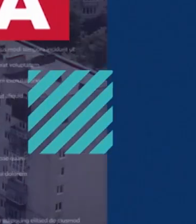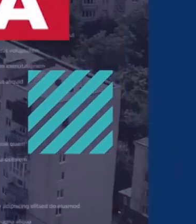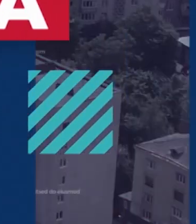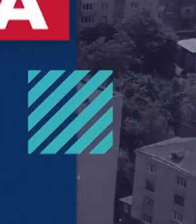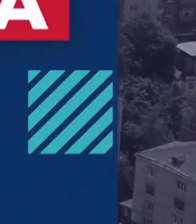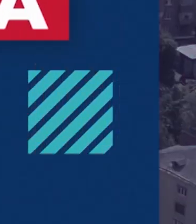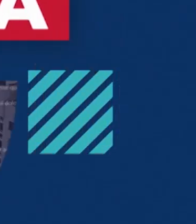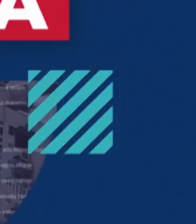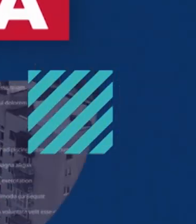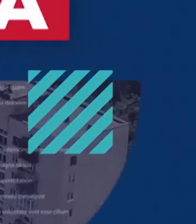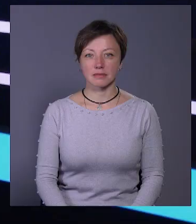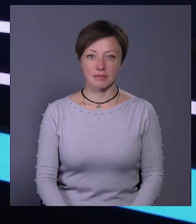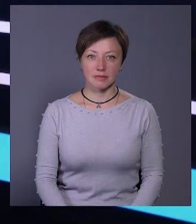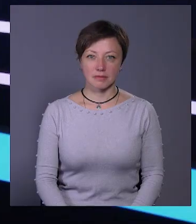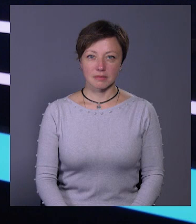Музика